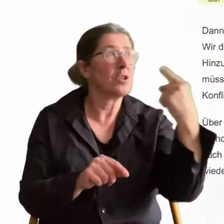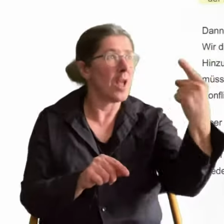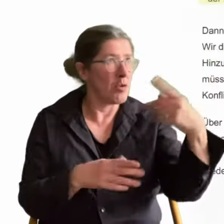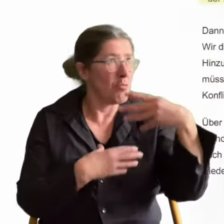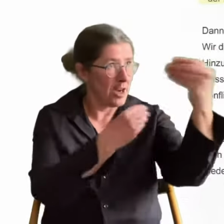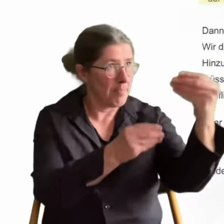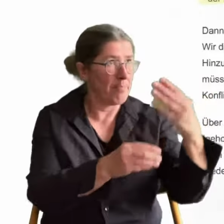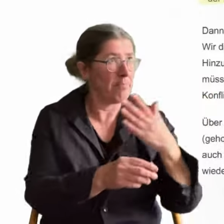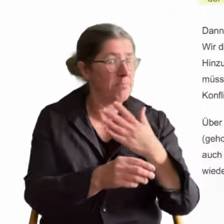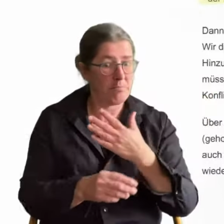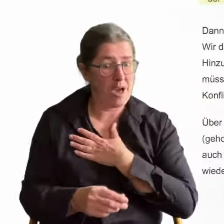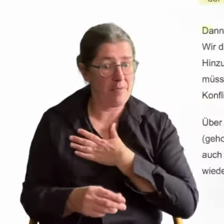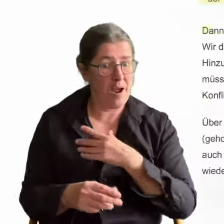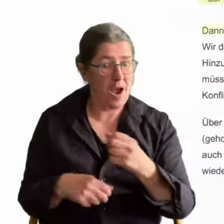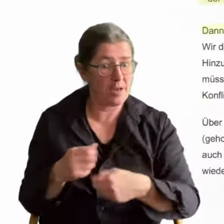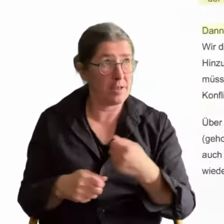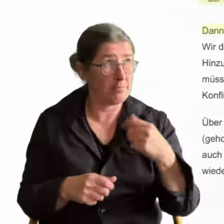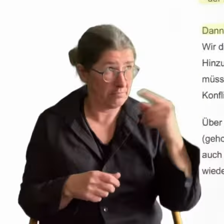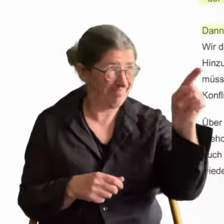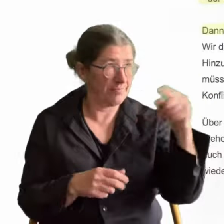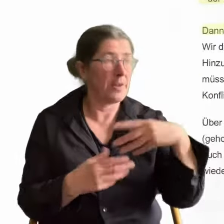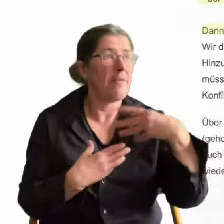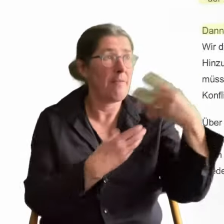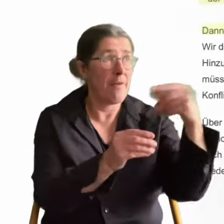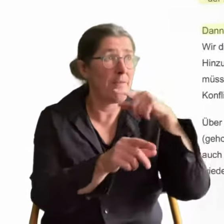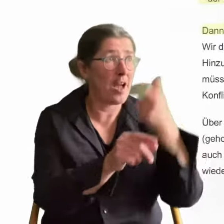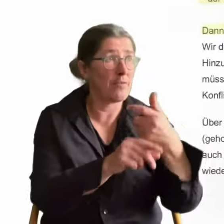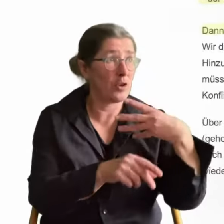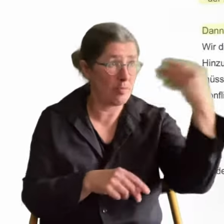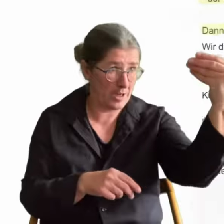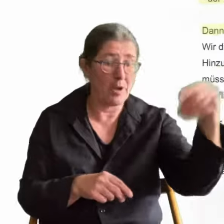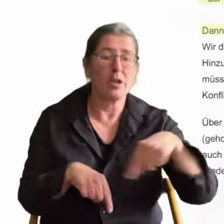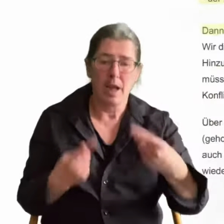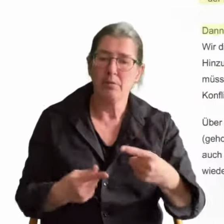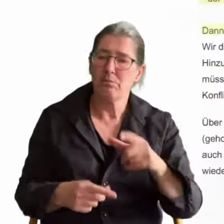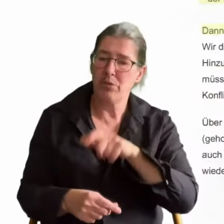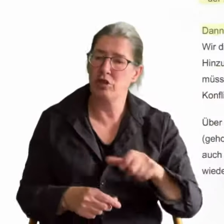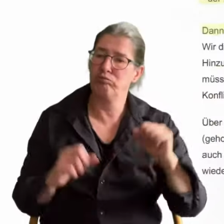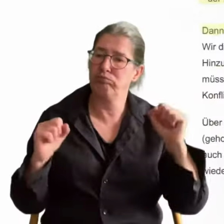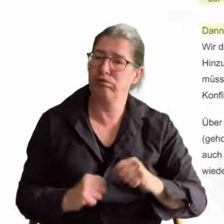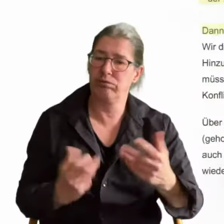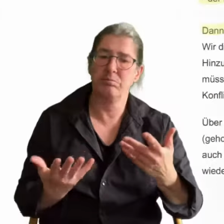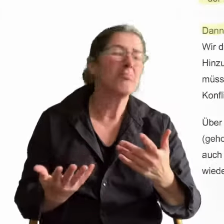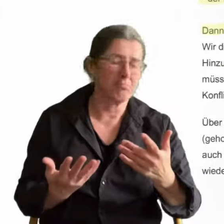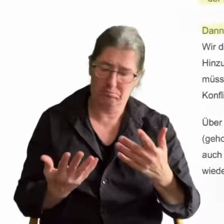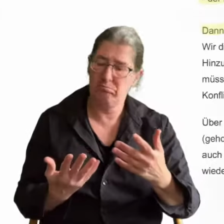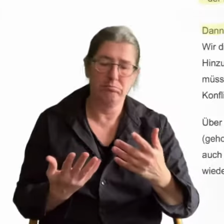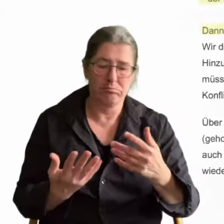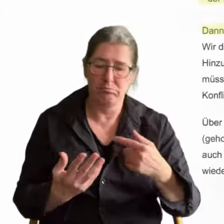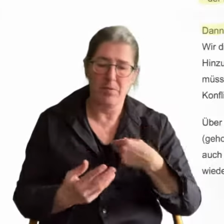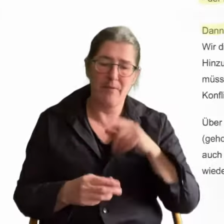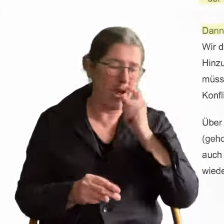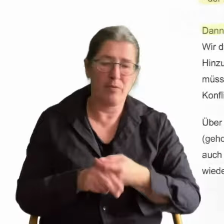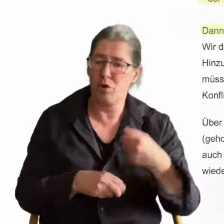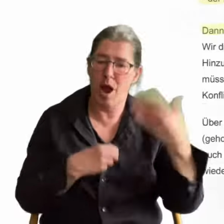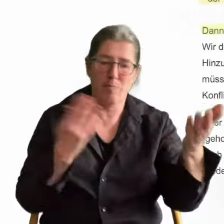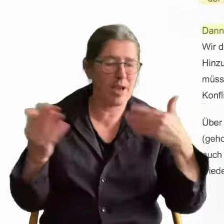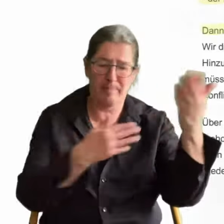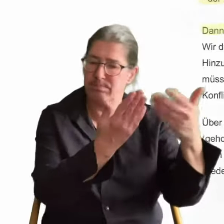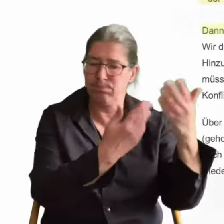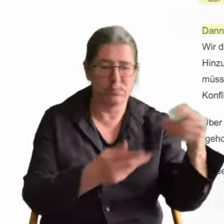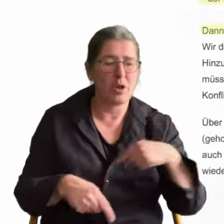für mein handeln dann haben menschen keine angst mehr vor den konsequenzen ihrer handlung dann geben sie alles ab und